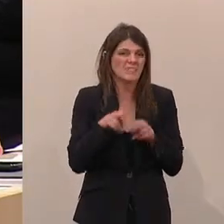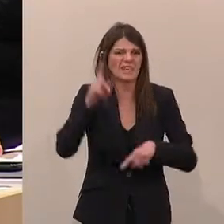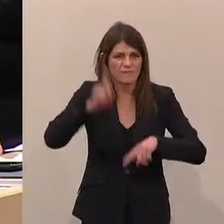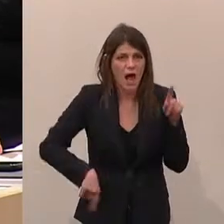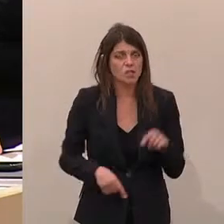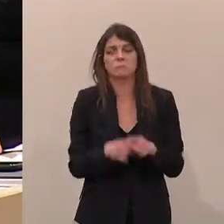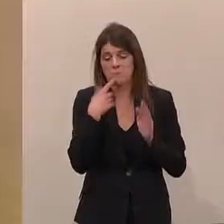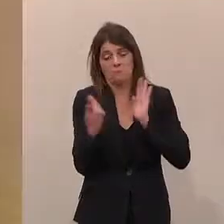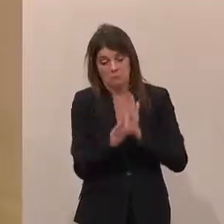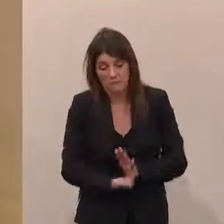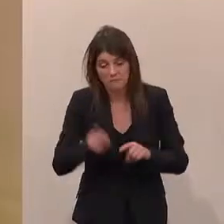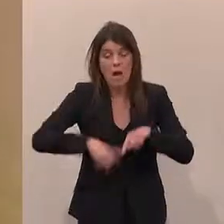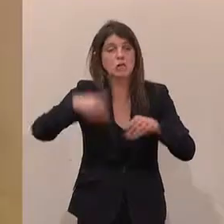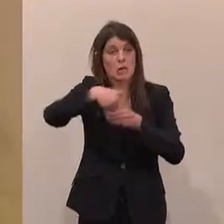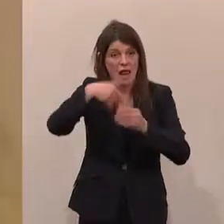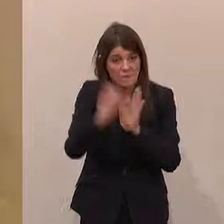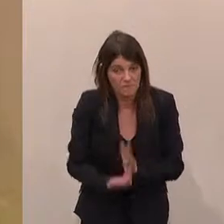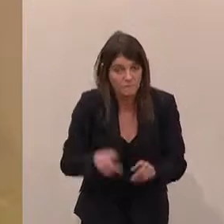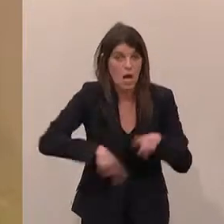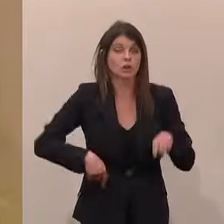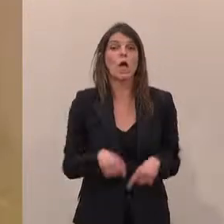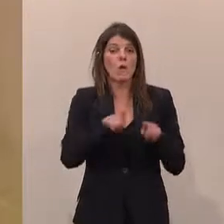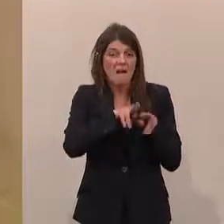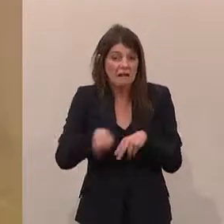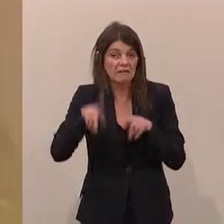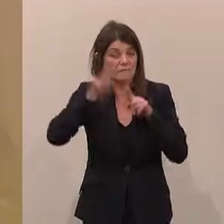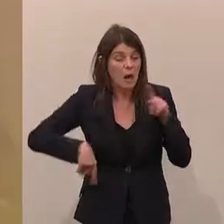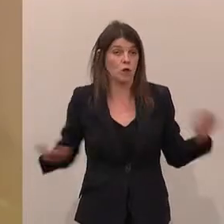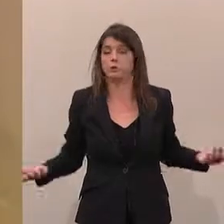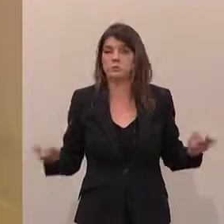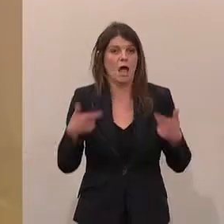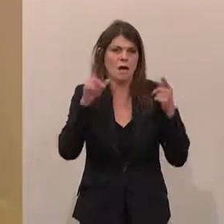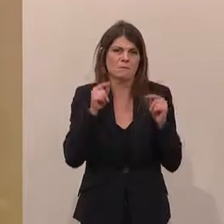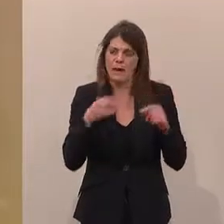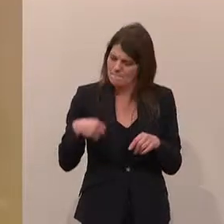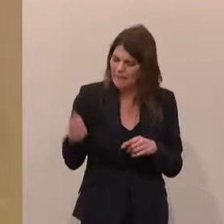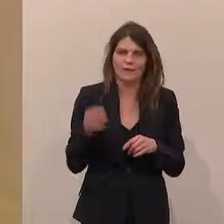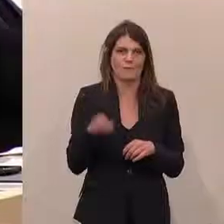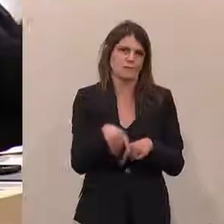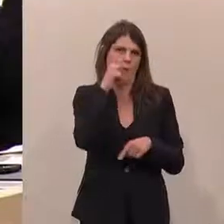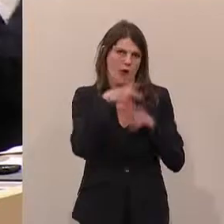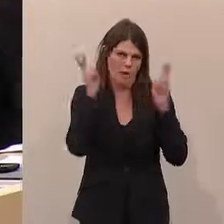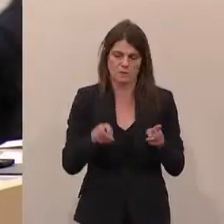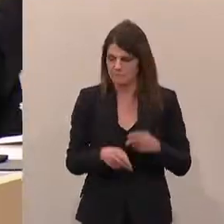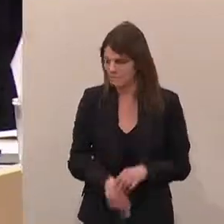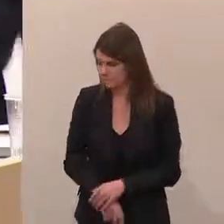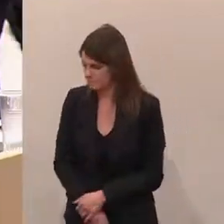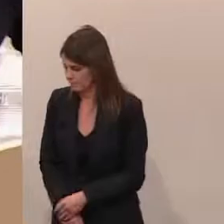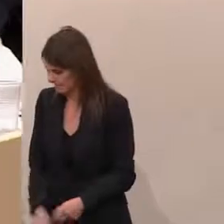es ist faktisch falsch, es ist inhaltlich falsch und es ist juristisch falsch. Kurz gesagt, eine Schande für dieses Hohe Haus.